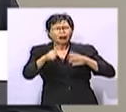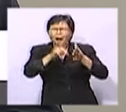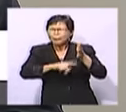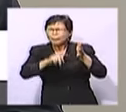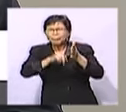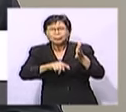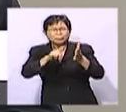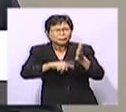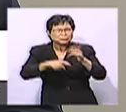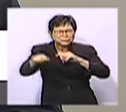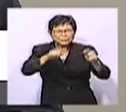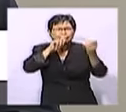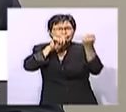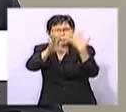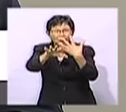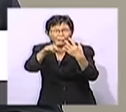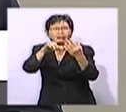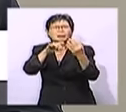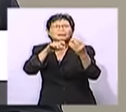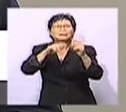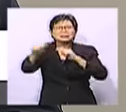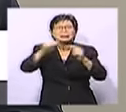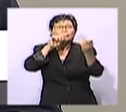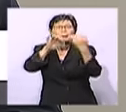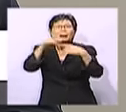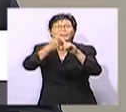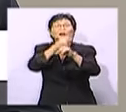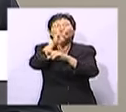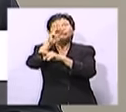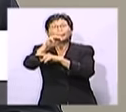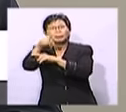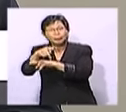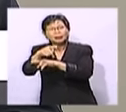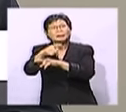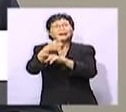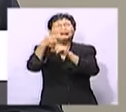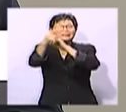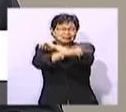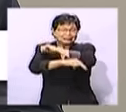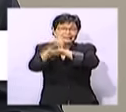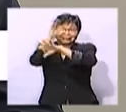apa-apa tindak balas daripada wakil rakyat dan rakyat di negeri Sarawak.